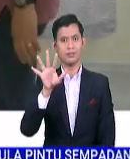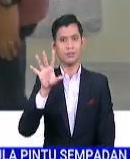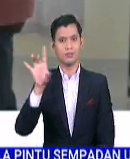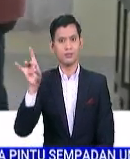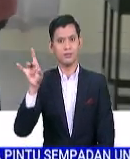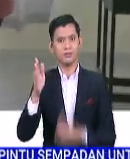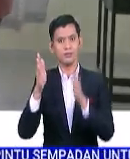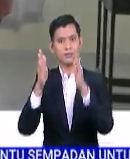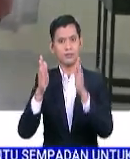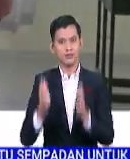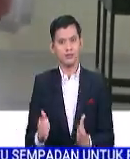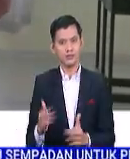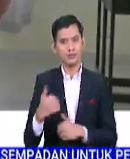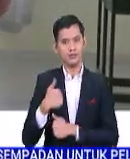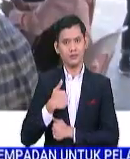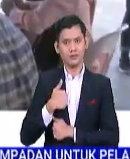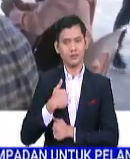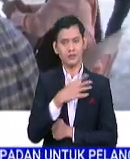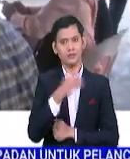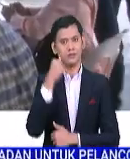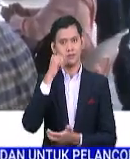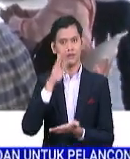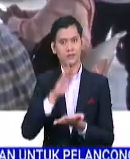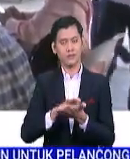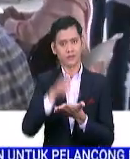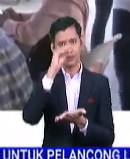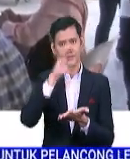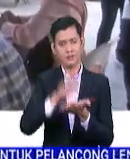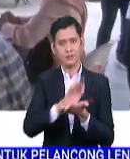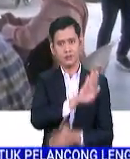10,958 anggota tentera dan pasangan. Manakala